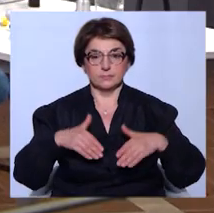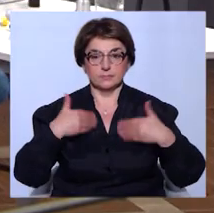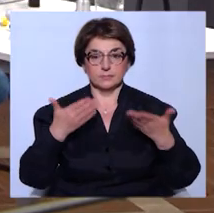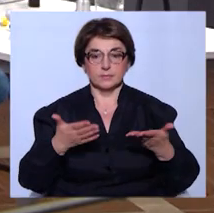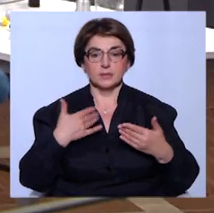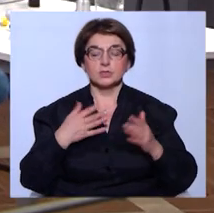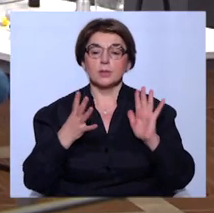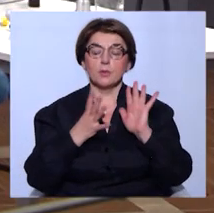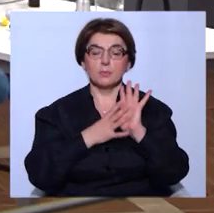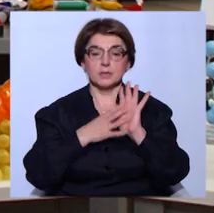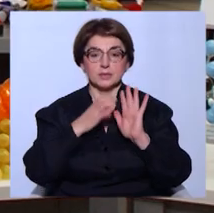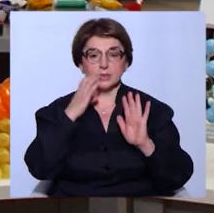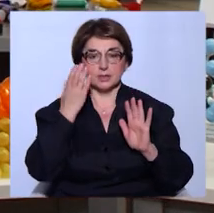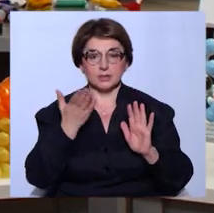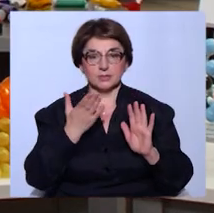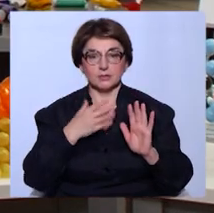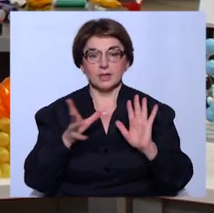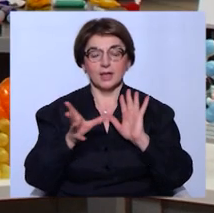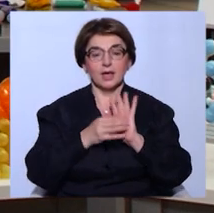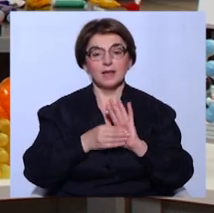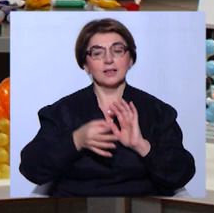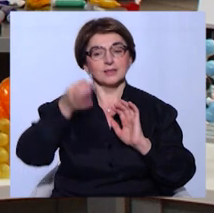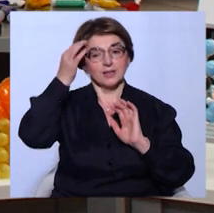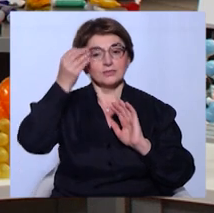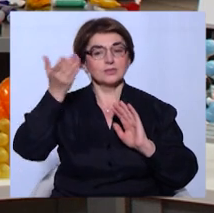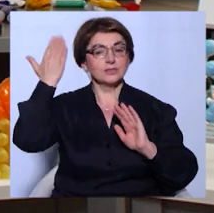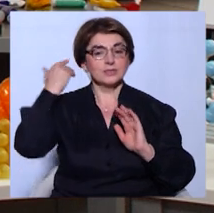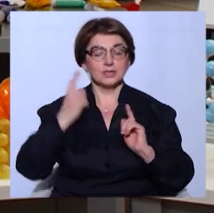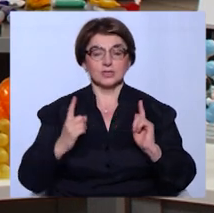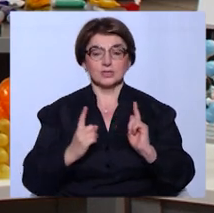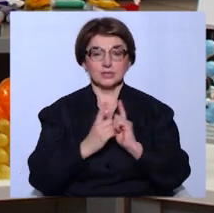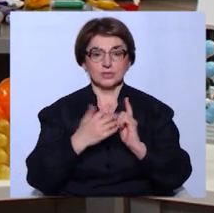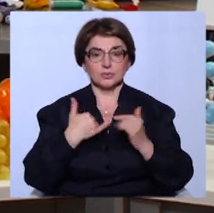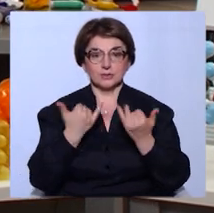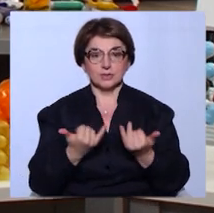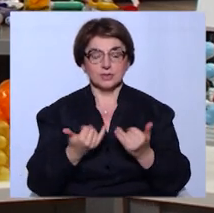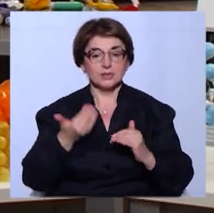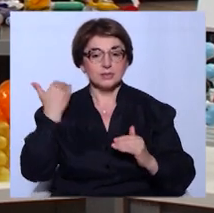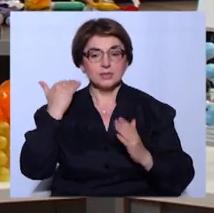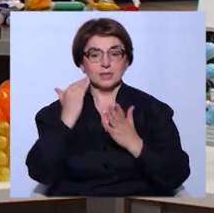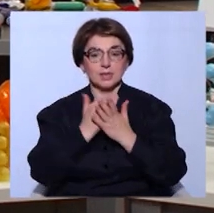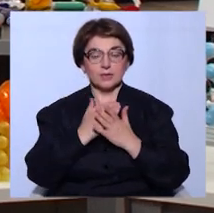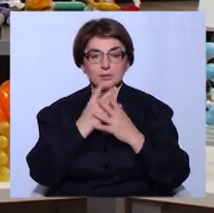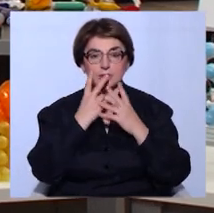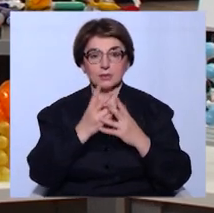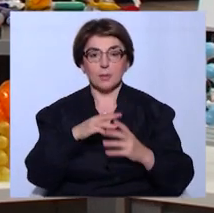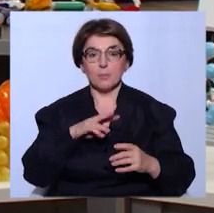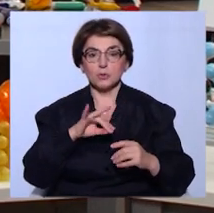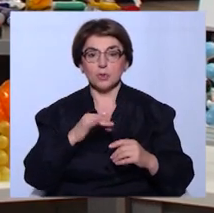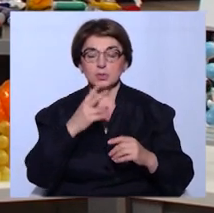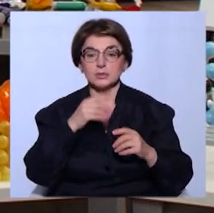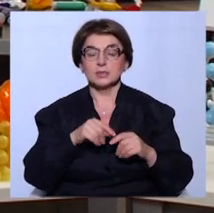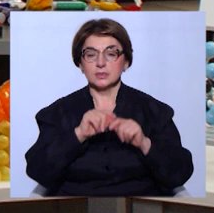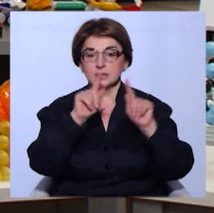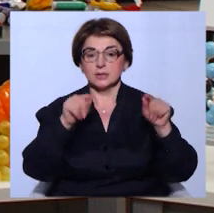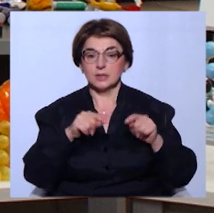მოგესალმებით ჩემო მეცხრე კლასელებო. ერთად გავიხსენო ჩვენი წინა შეხვედრა და ჩვენ წინა გაკვეთილებზე გავიარეთ მოლის თემა,